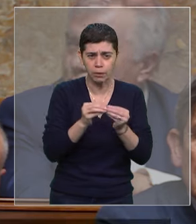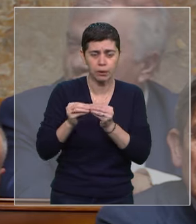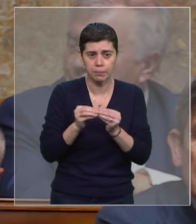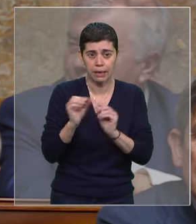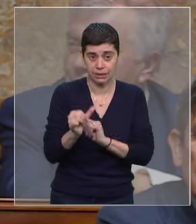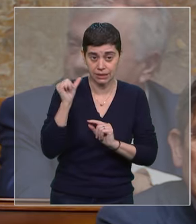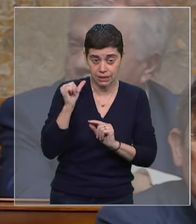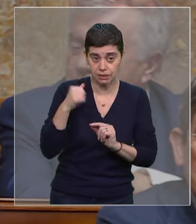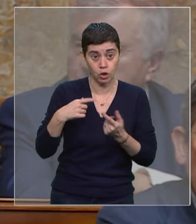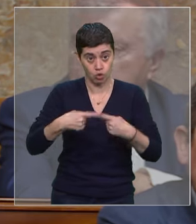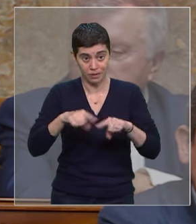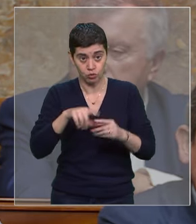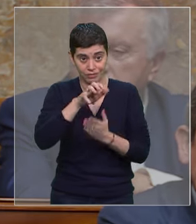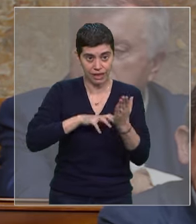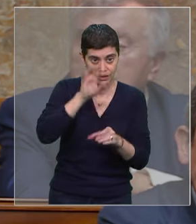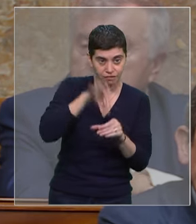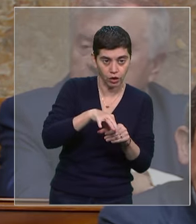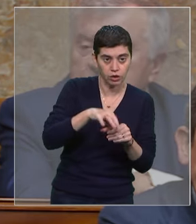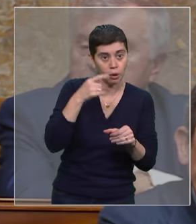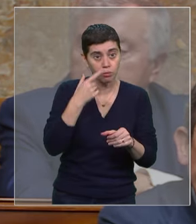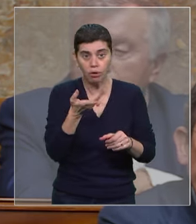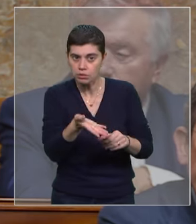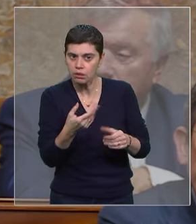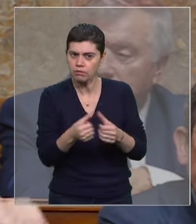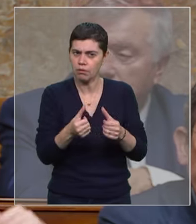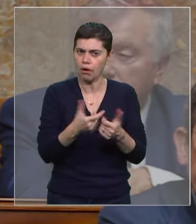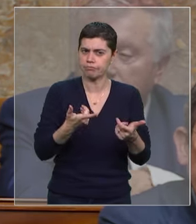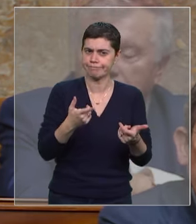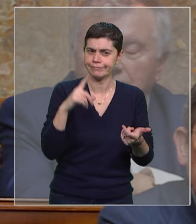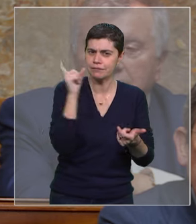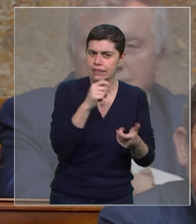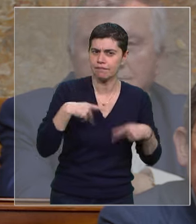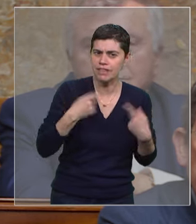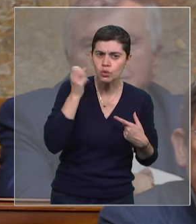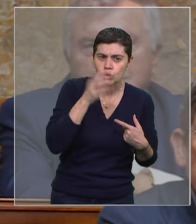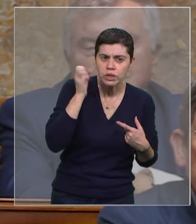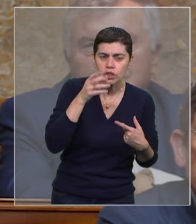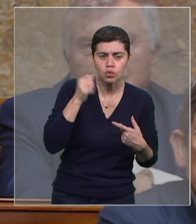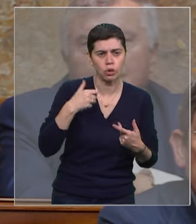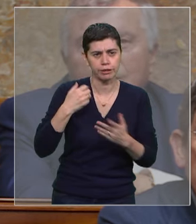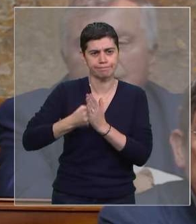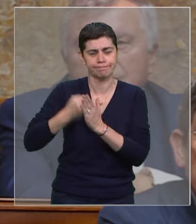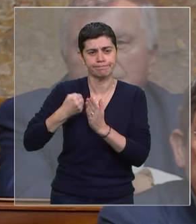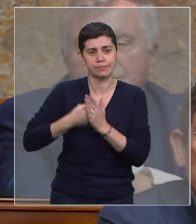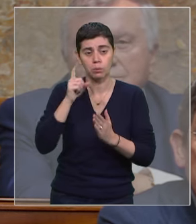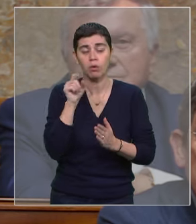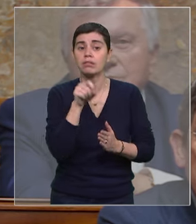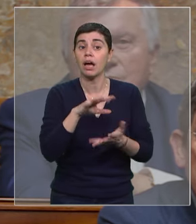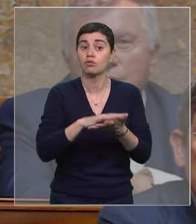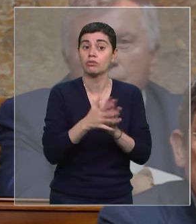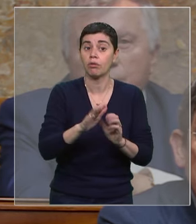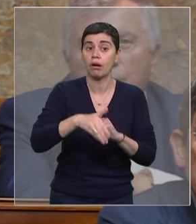en commission un texte destiné à lutter contre leurs difficultés quotidiennes de ces associations chevilles ouvrières de la cohésion